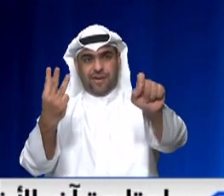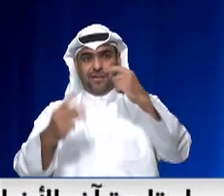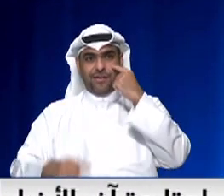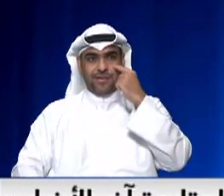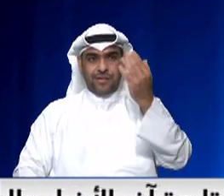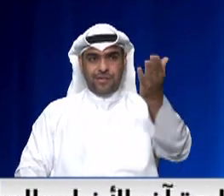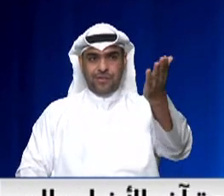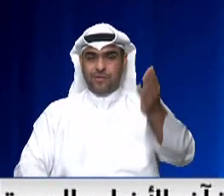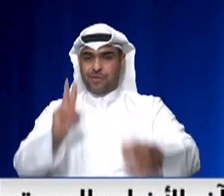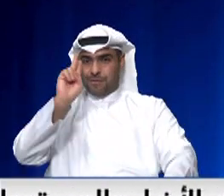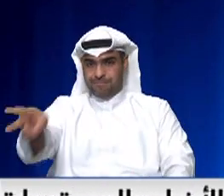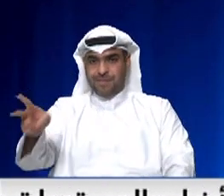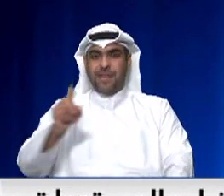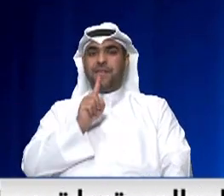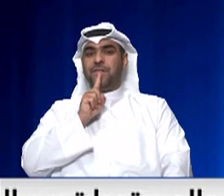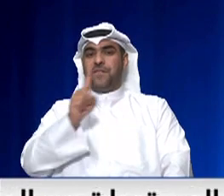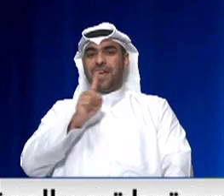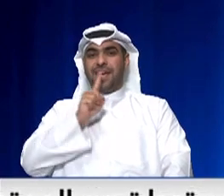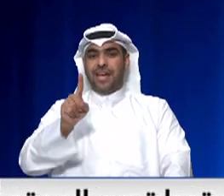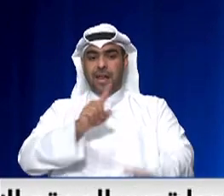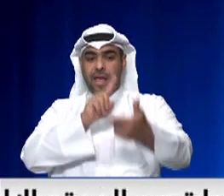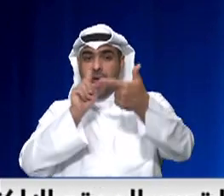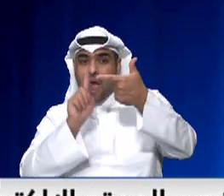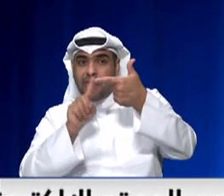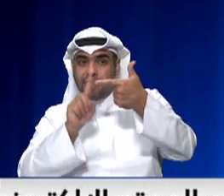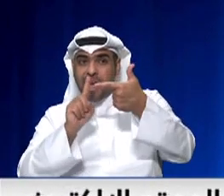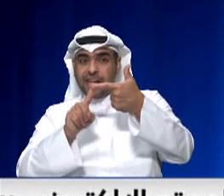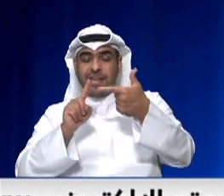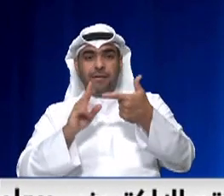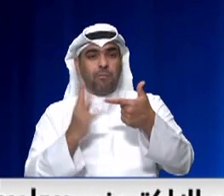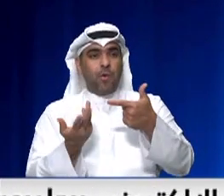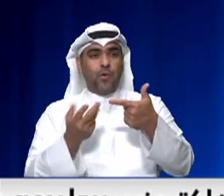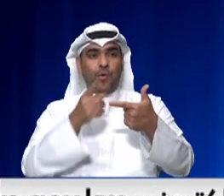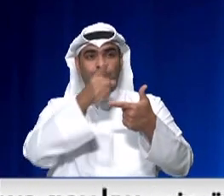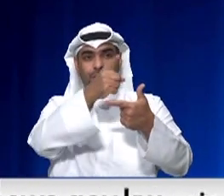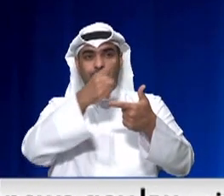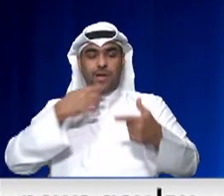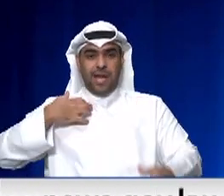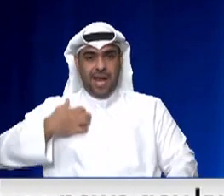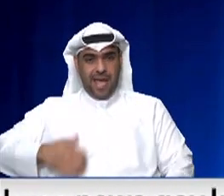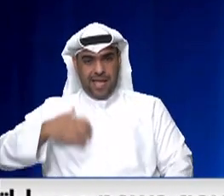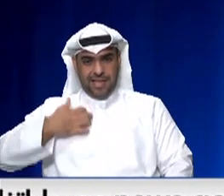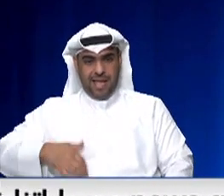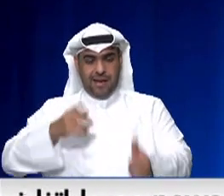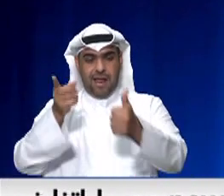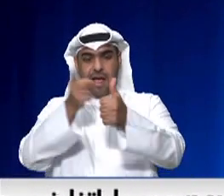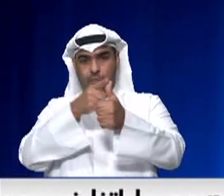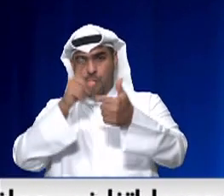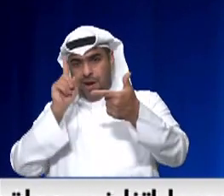إلى 4 نقاط بالمركز الثاني بفارق الأهداف أمام العربي والقادسية، فيما بقي